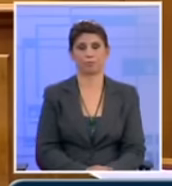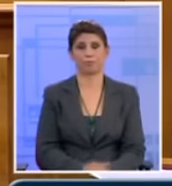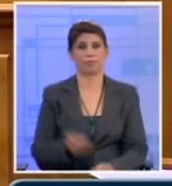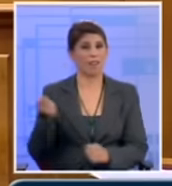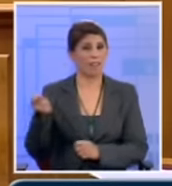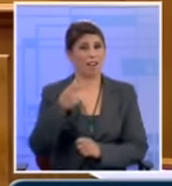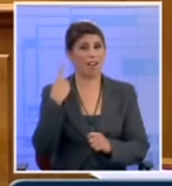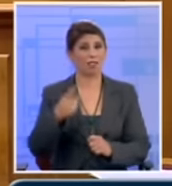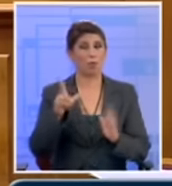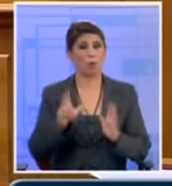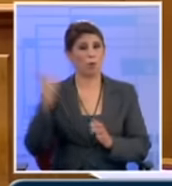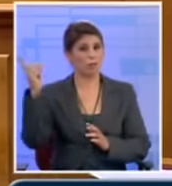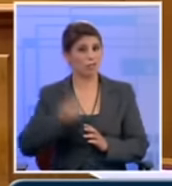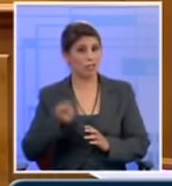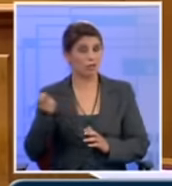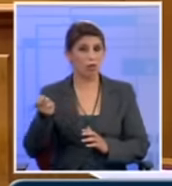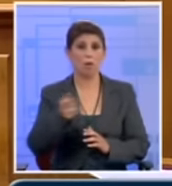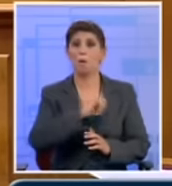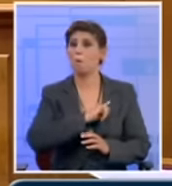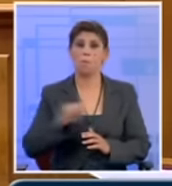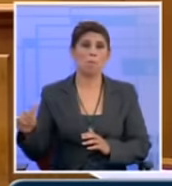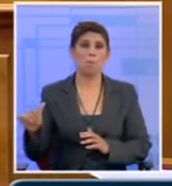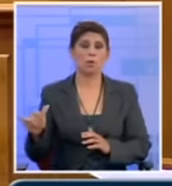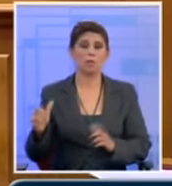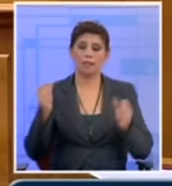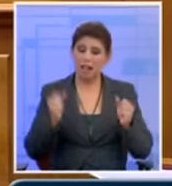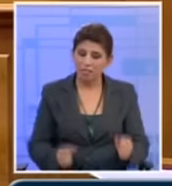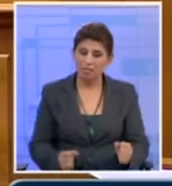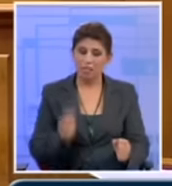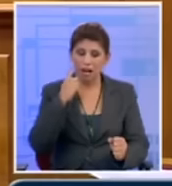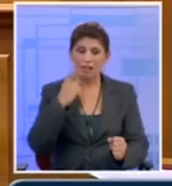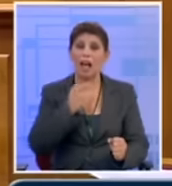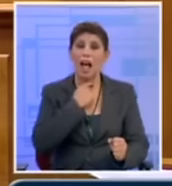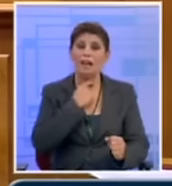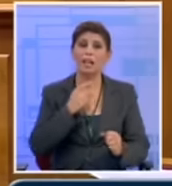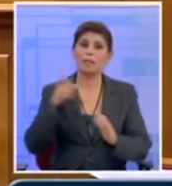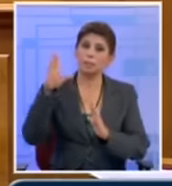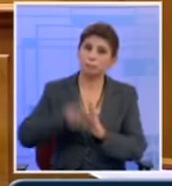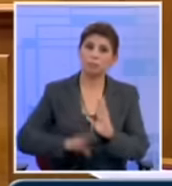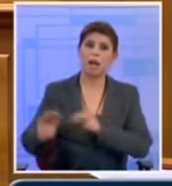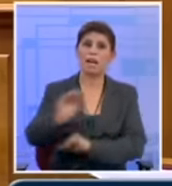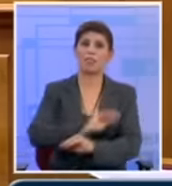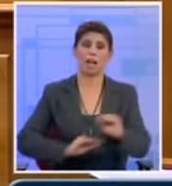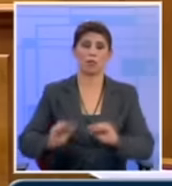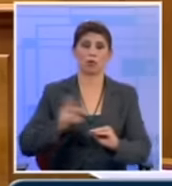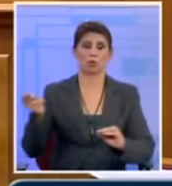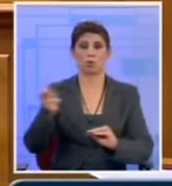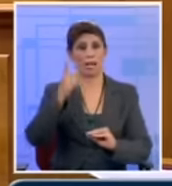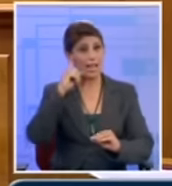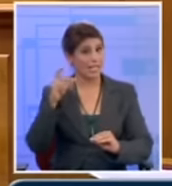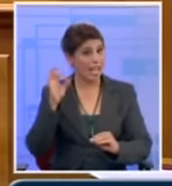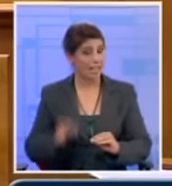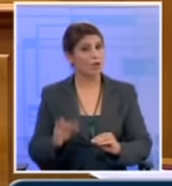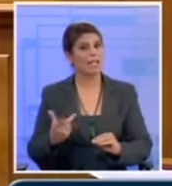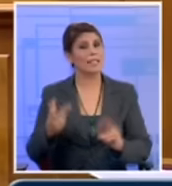το 180% που ποτέ δεν βάλετε στο τραπέζι την ανάγκη αναδιάρθρωσής του. Και να το ξέρατε ακριβώς διότι